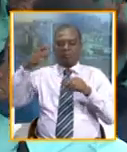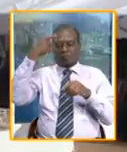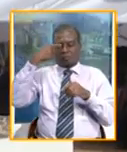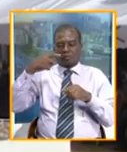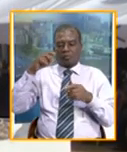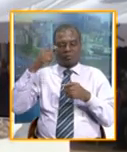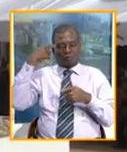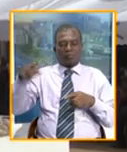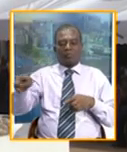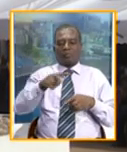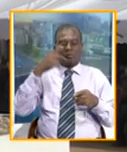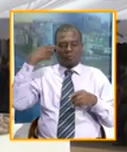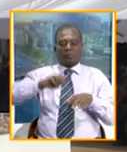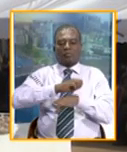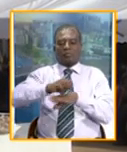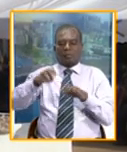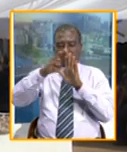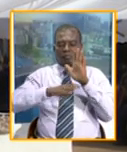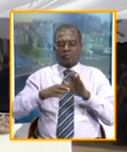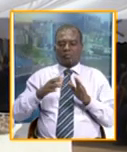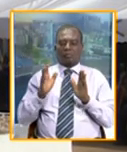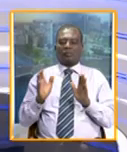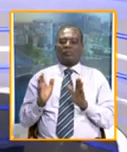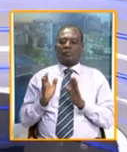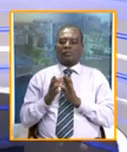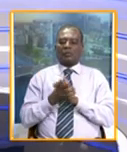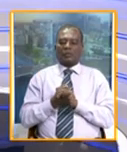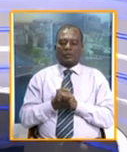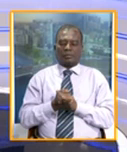leur endroit pour leur engagement citoyen.